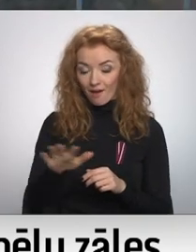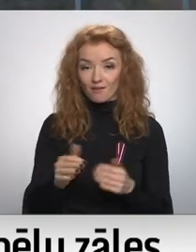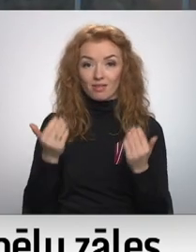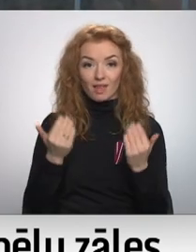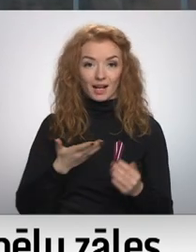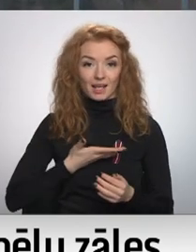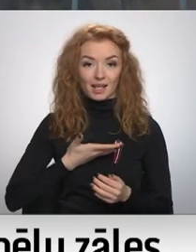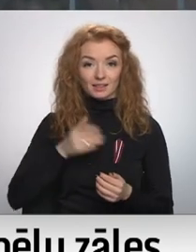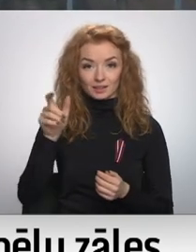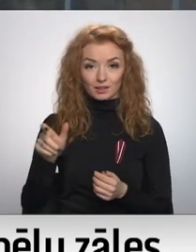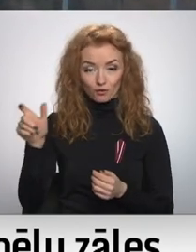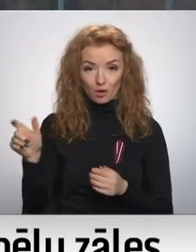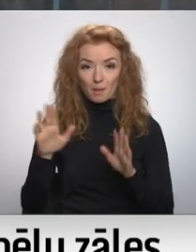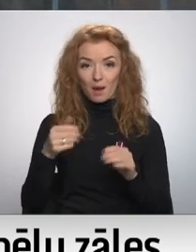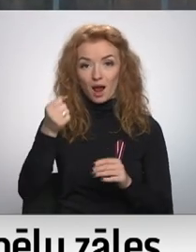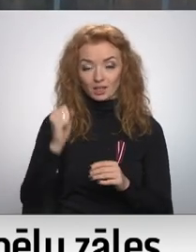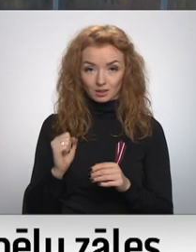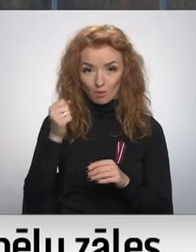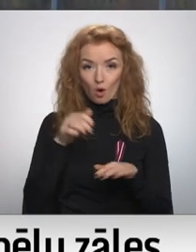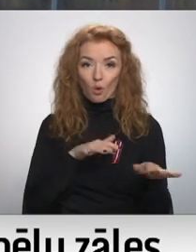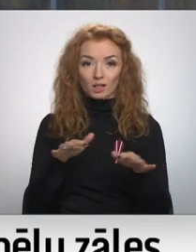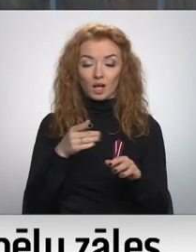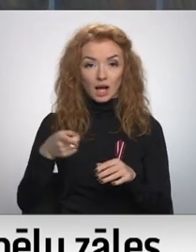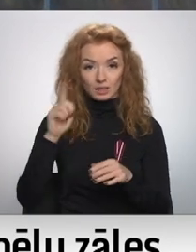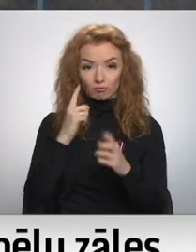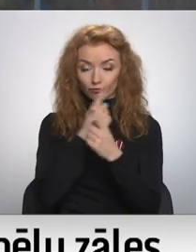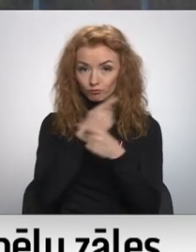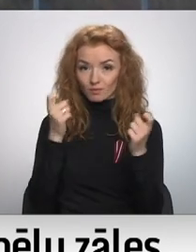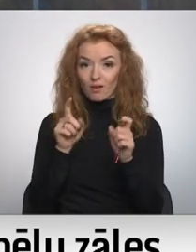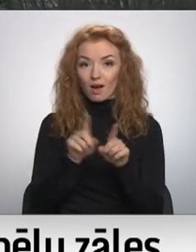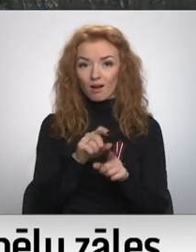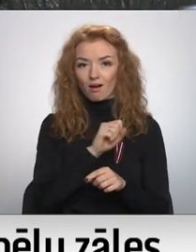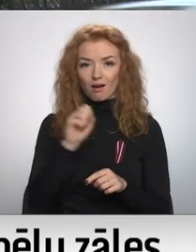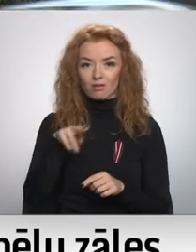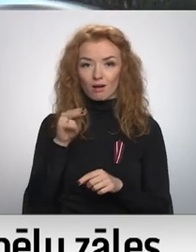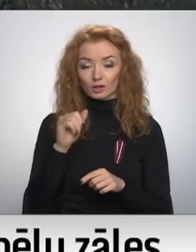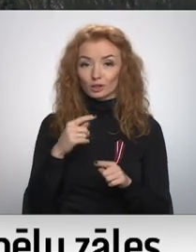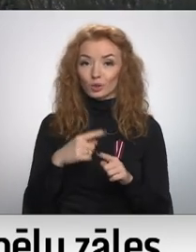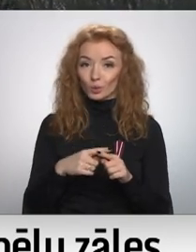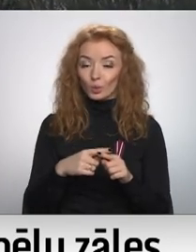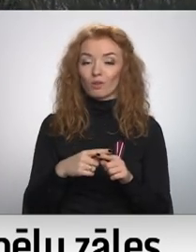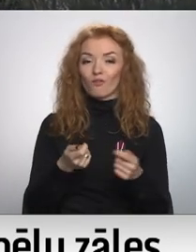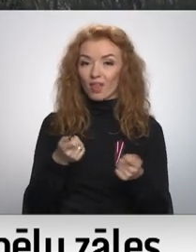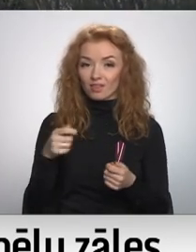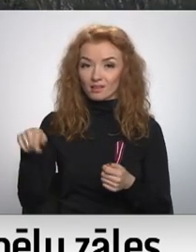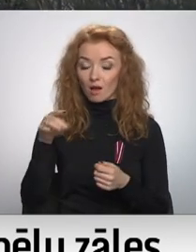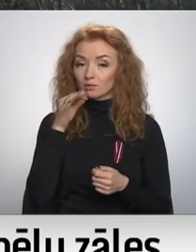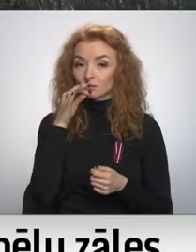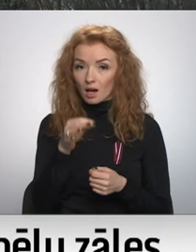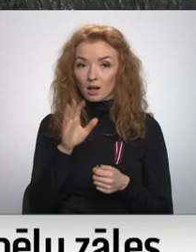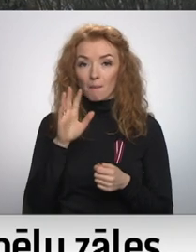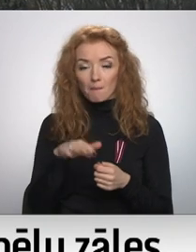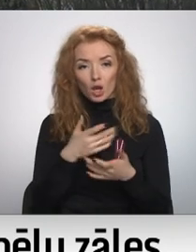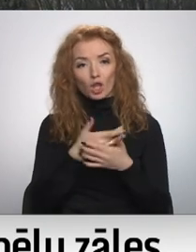Tagad iedzīvotāji aptauja par azartspēļu organizēšanas aizliegumu izsludinājis arī Ādažu novads, kas skaidro novada vadība par trauksmēniem